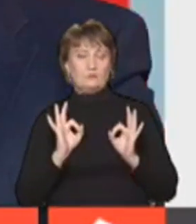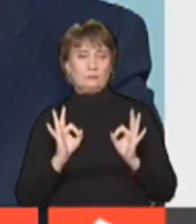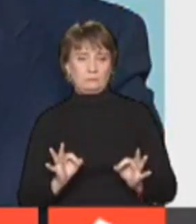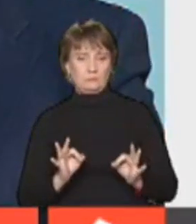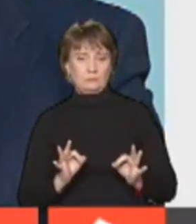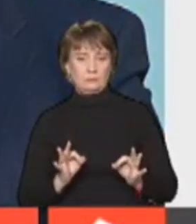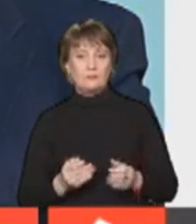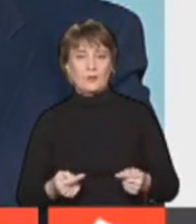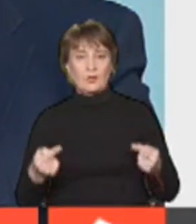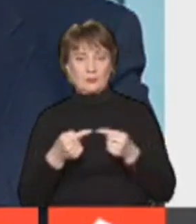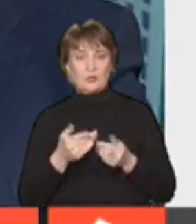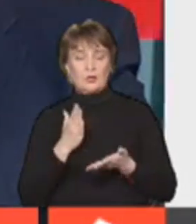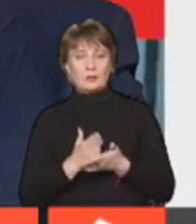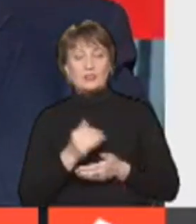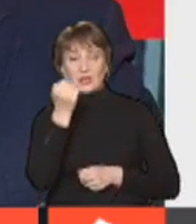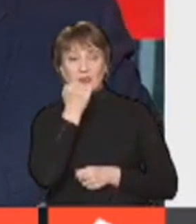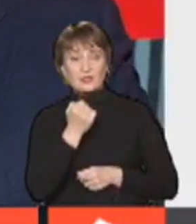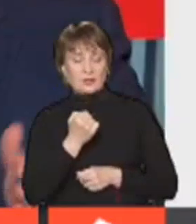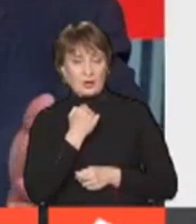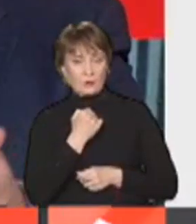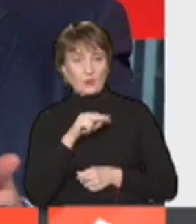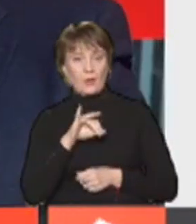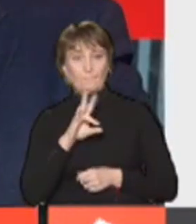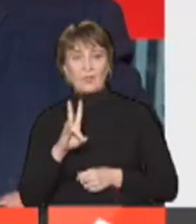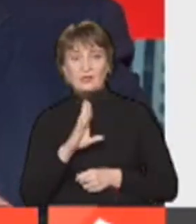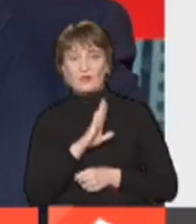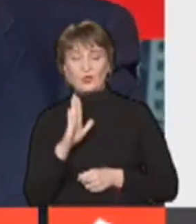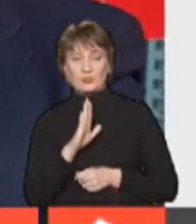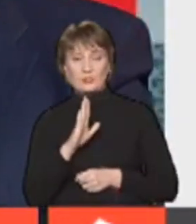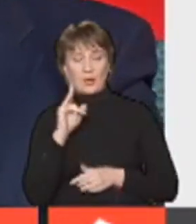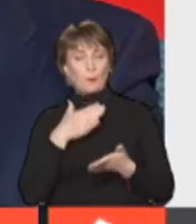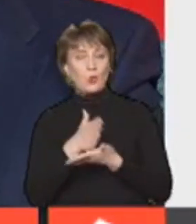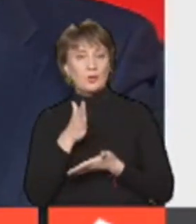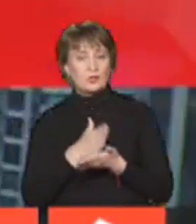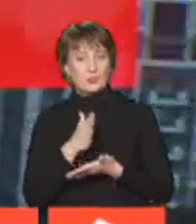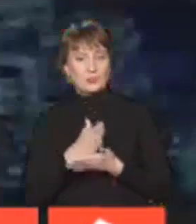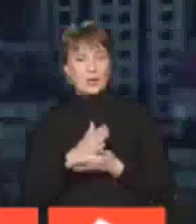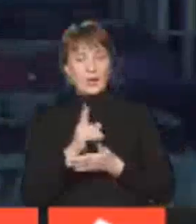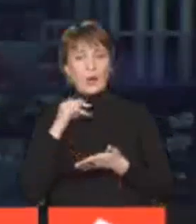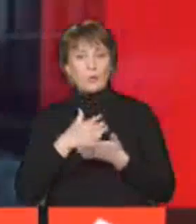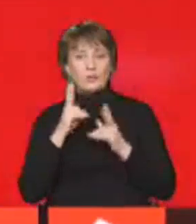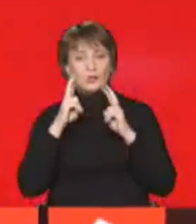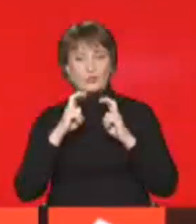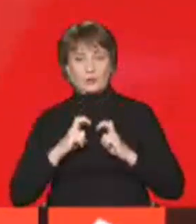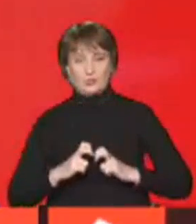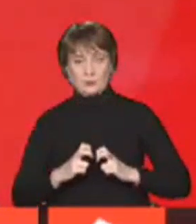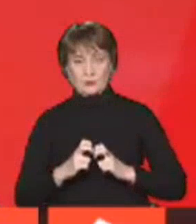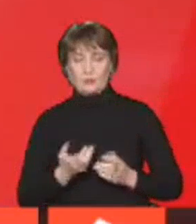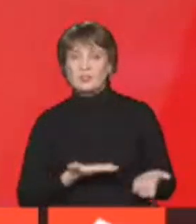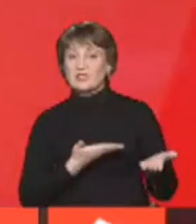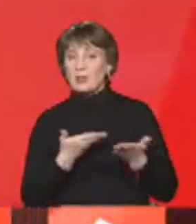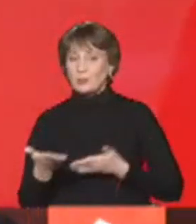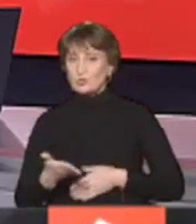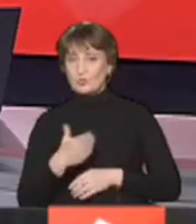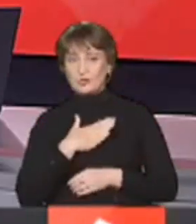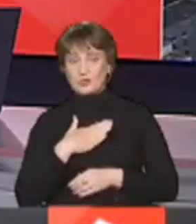є координація. Дякую вам щиро, пане Володимир. Володимир Фесенко, політолог, керівник Центру політичного аналізу ПЕНТА. Принагідно запрошуємо до